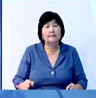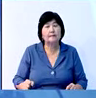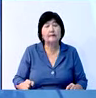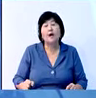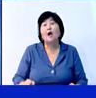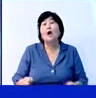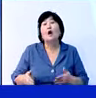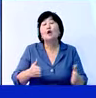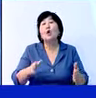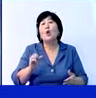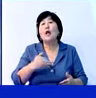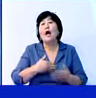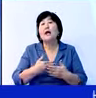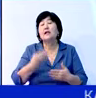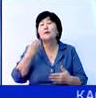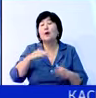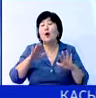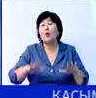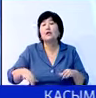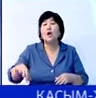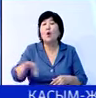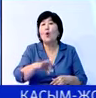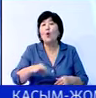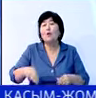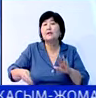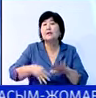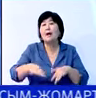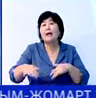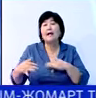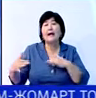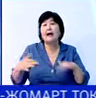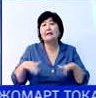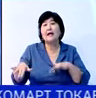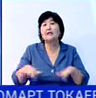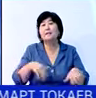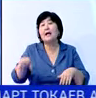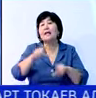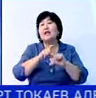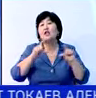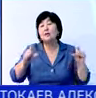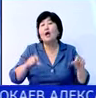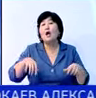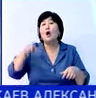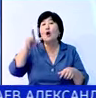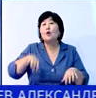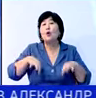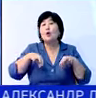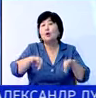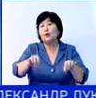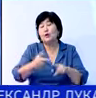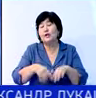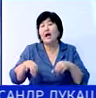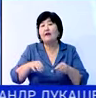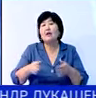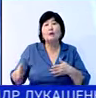Жол активтері сапасы ұлттық орталығы облыстық сыбайлас жемқорлыққа қарсы іс-қимыл департаментімен жолаушылар көлігі және